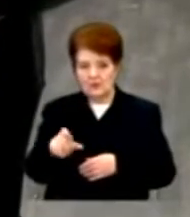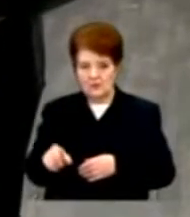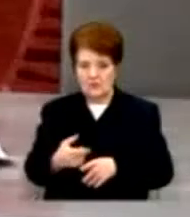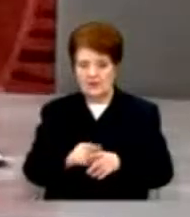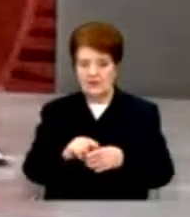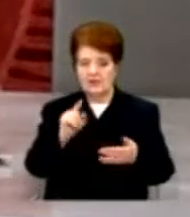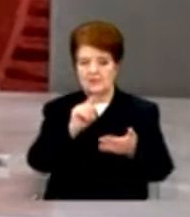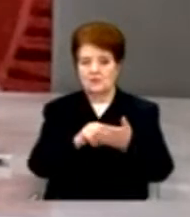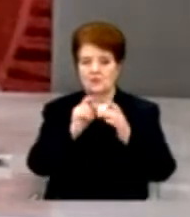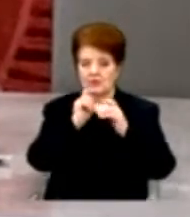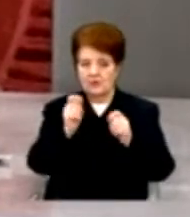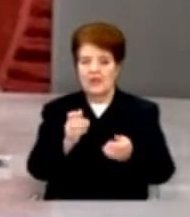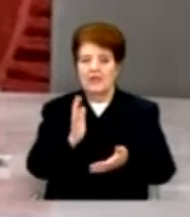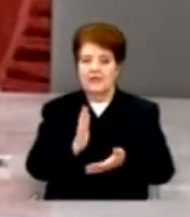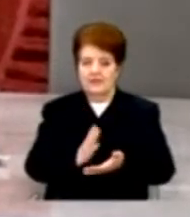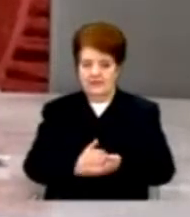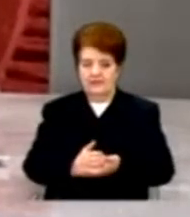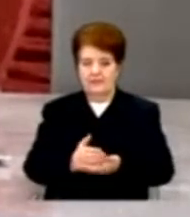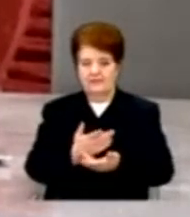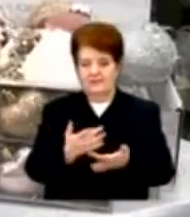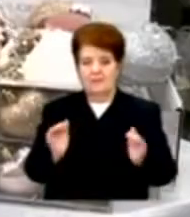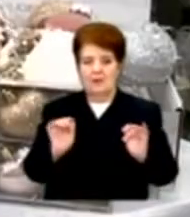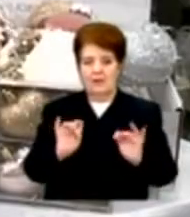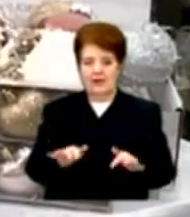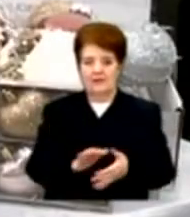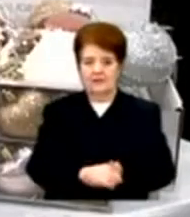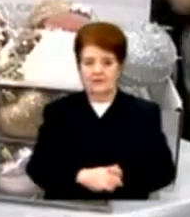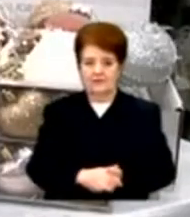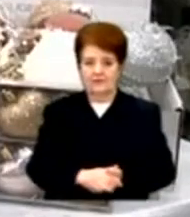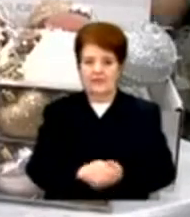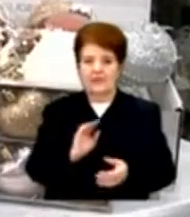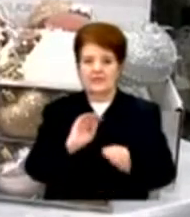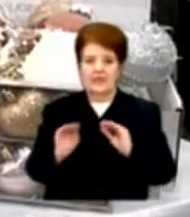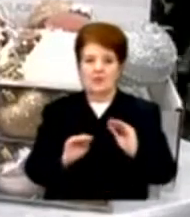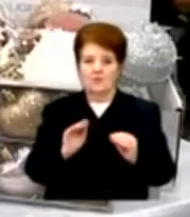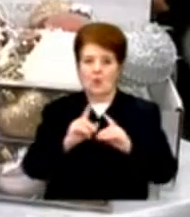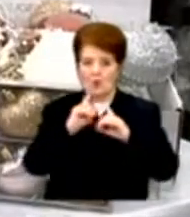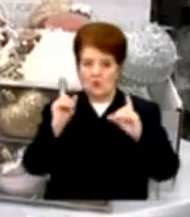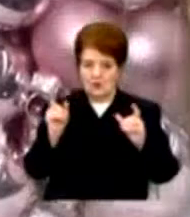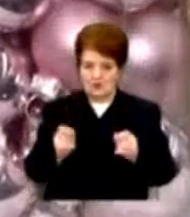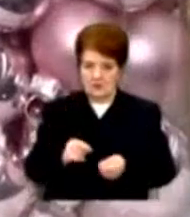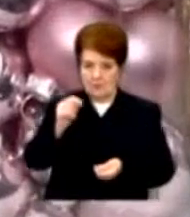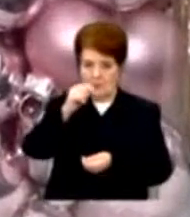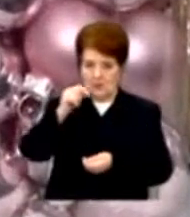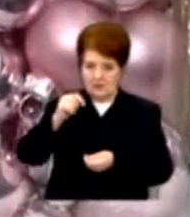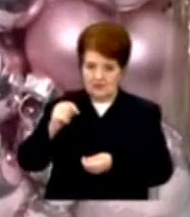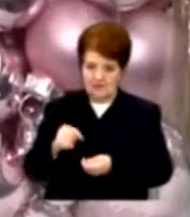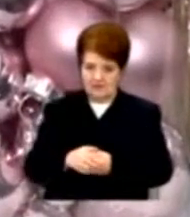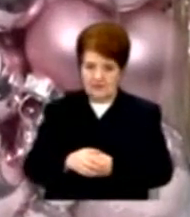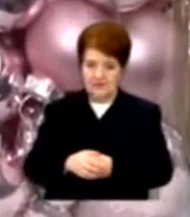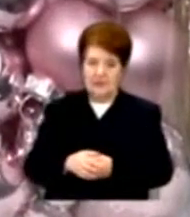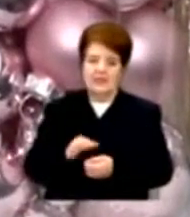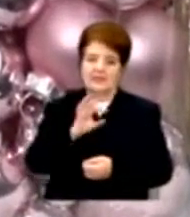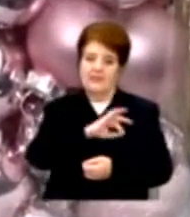să ajungă darul. Există și variante mai practice. Putem să compunem noi un cadou foarte potrivit. Este un cadou de